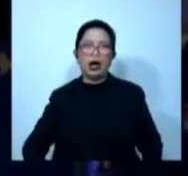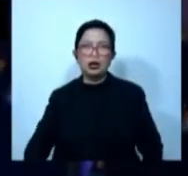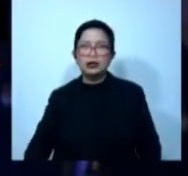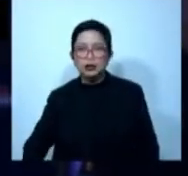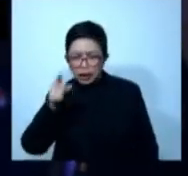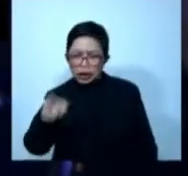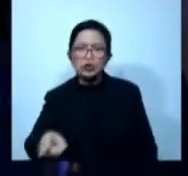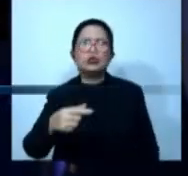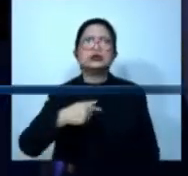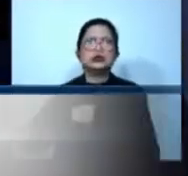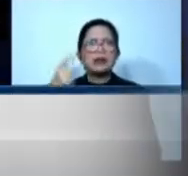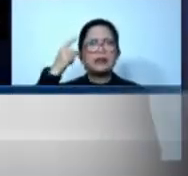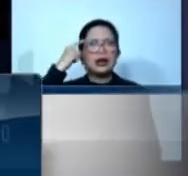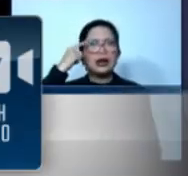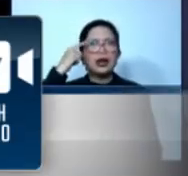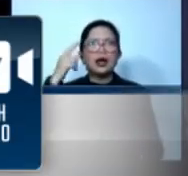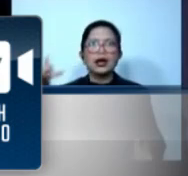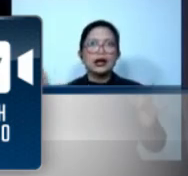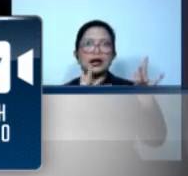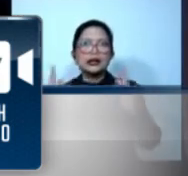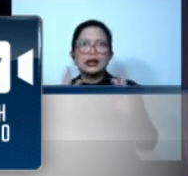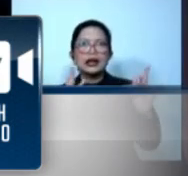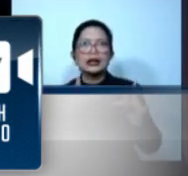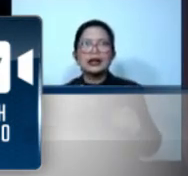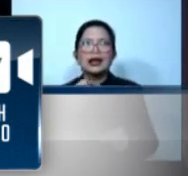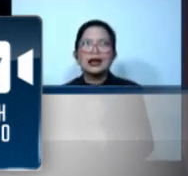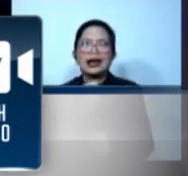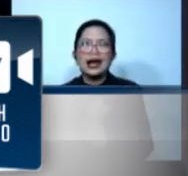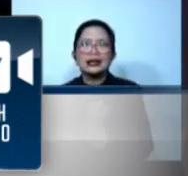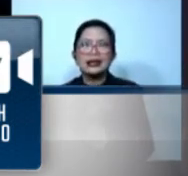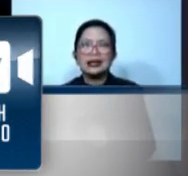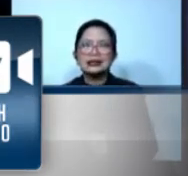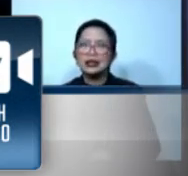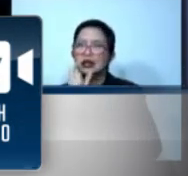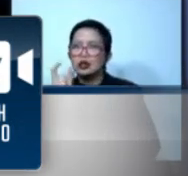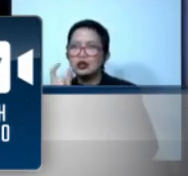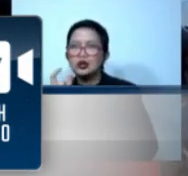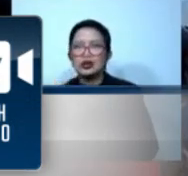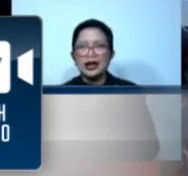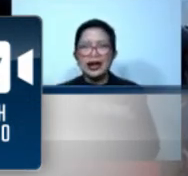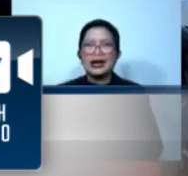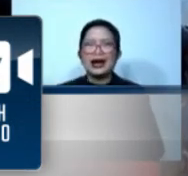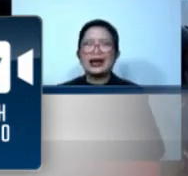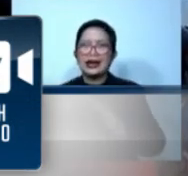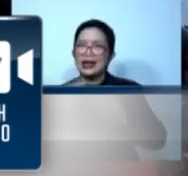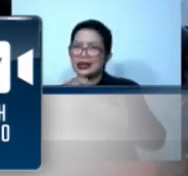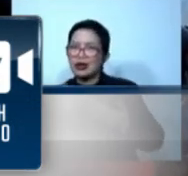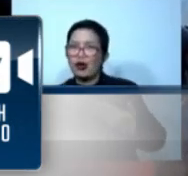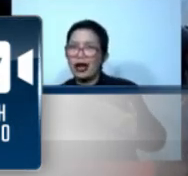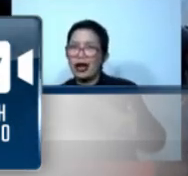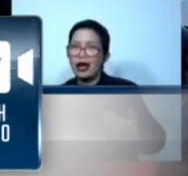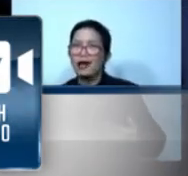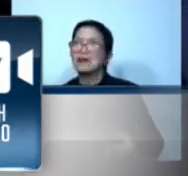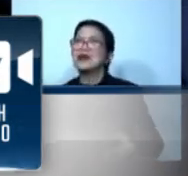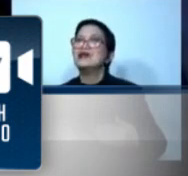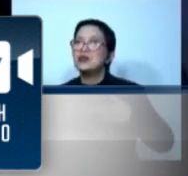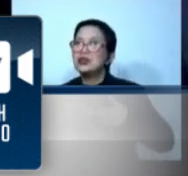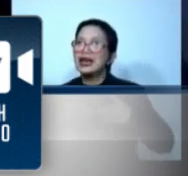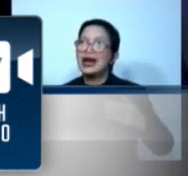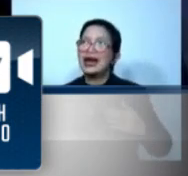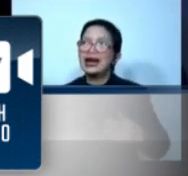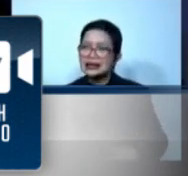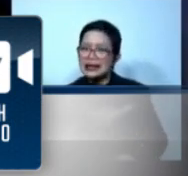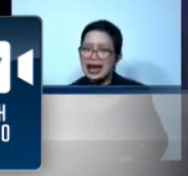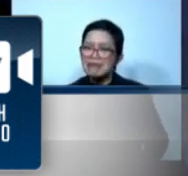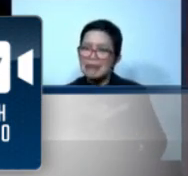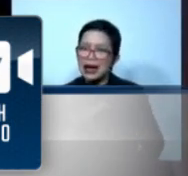pikiran kami internet gratis untuk para siswa yang sedang bersekolah agar mereka punya kesamaan dengan kita semua